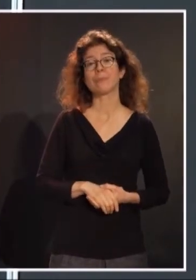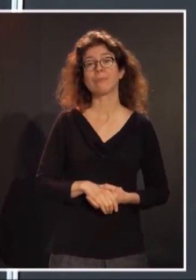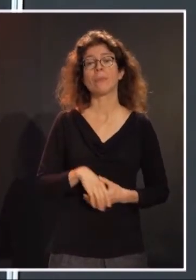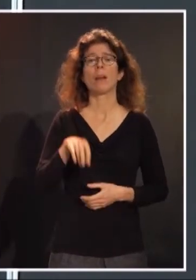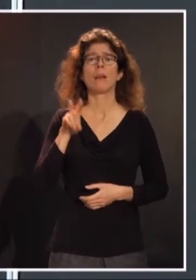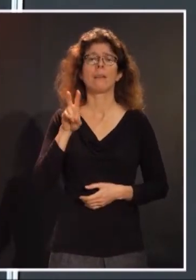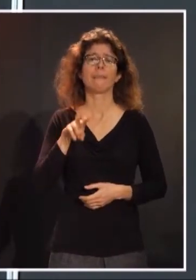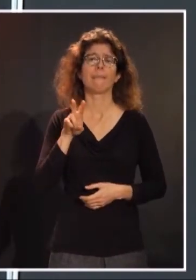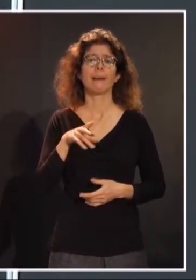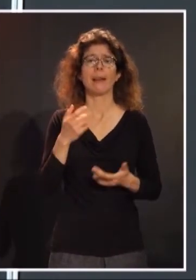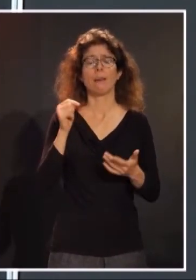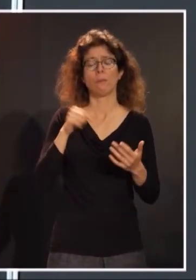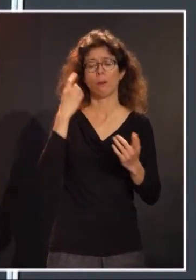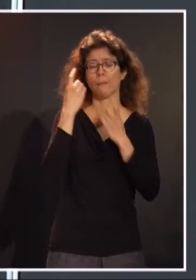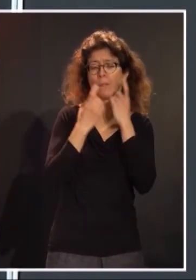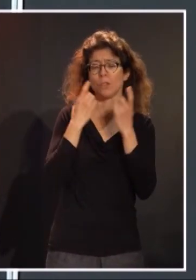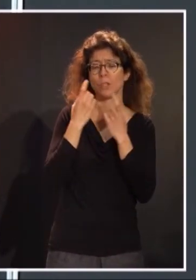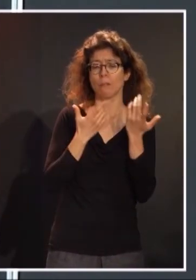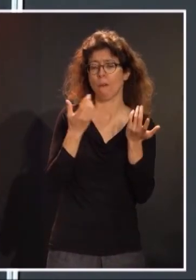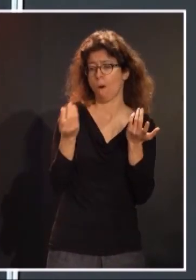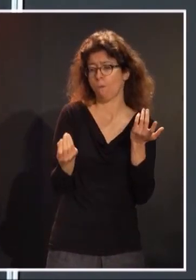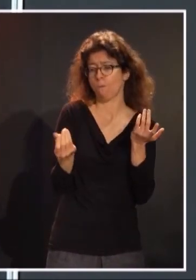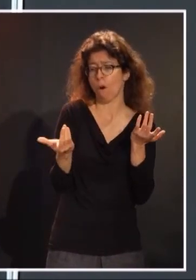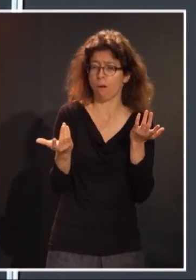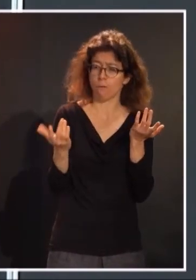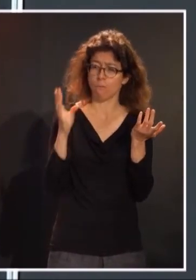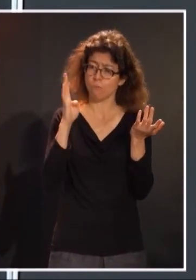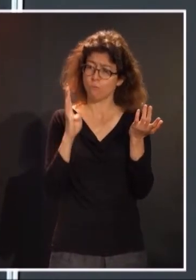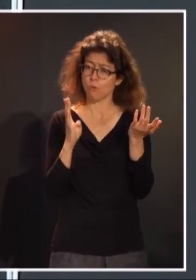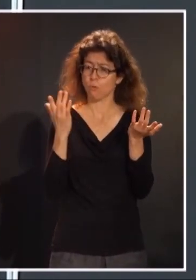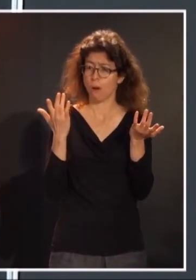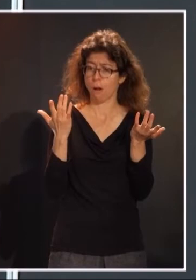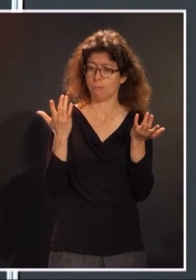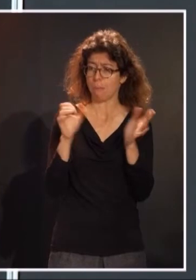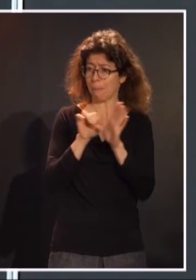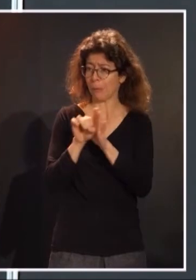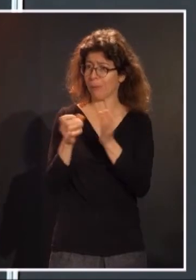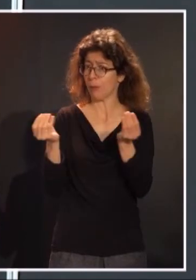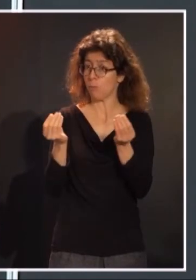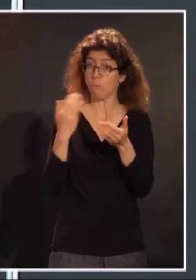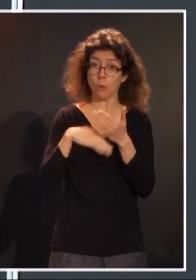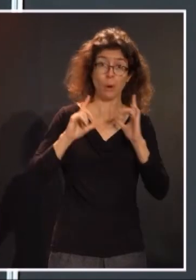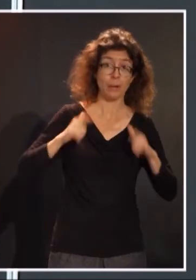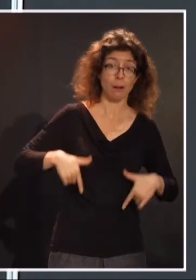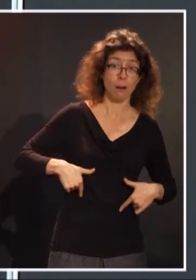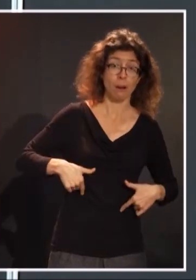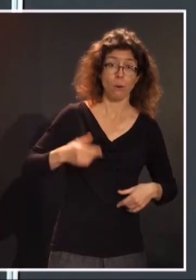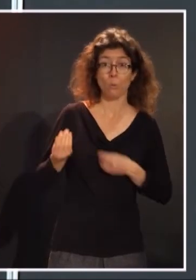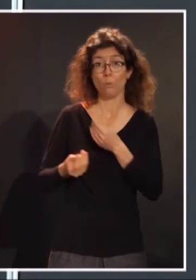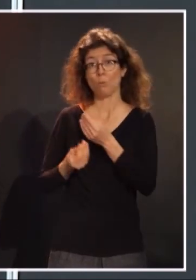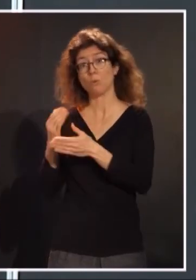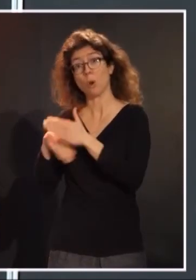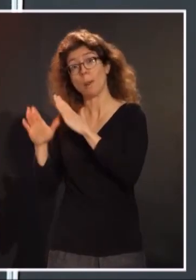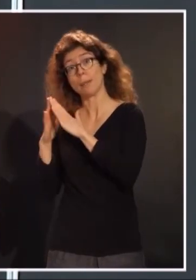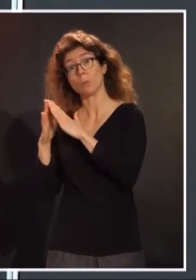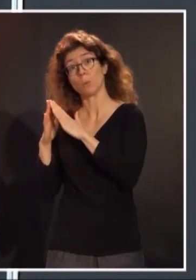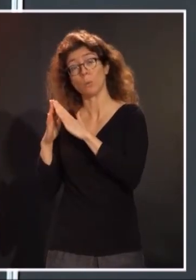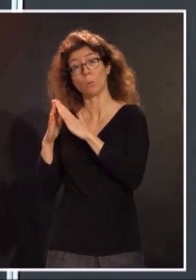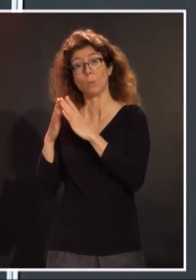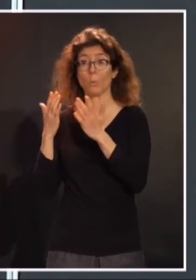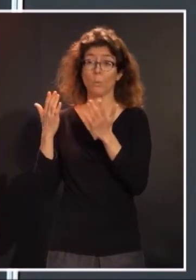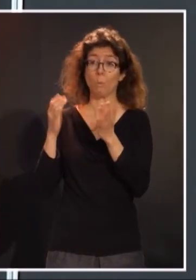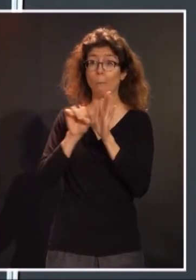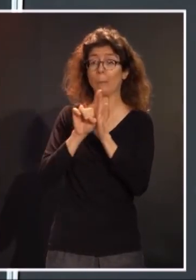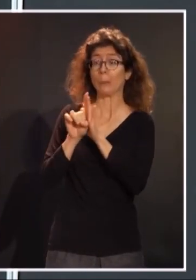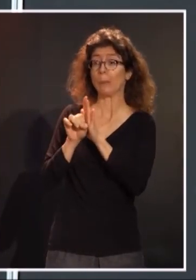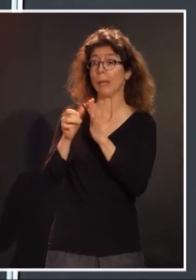Effectivement, on va réfléchir à est-ce un besoin prioritaire à l'école, est-ce un besoin prioritaire à la maison, est-ce un besoin prioritaire dans